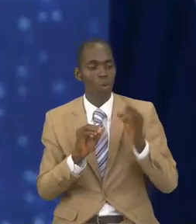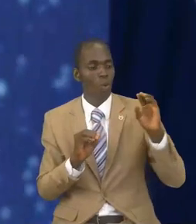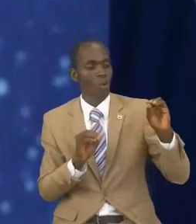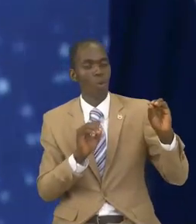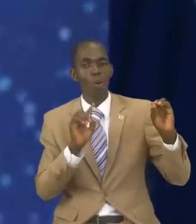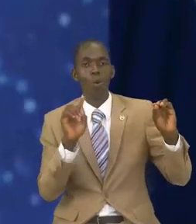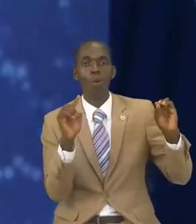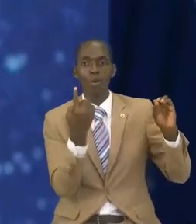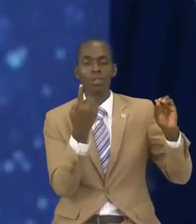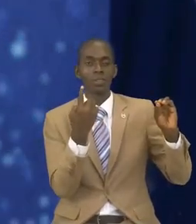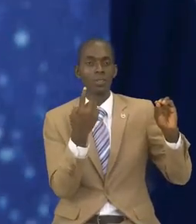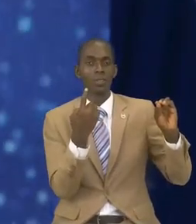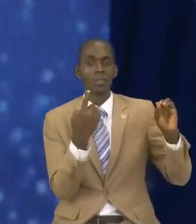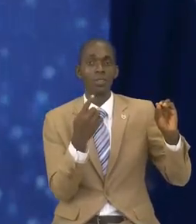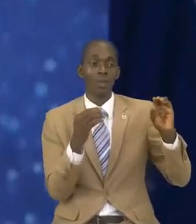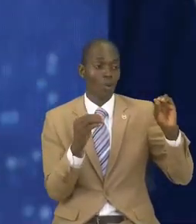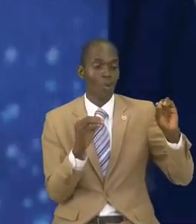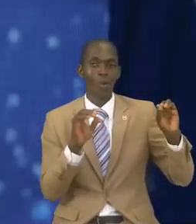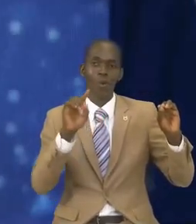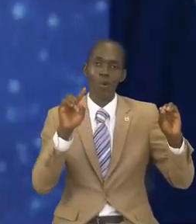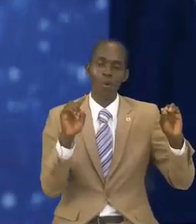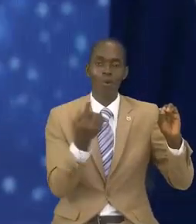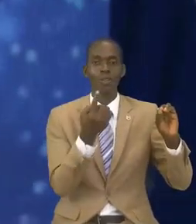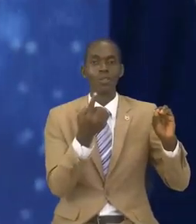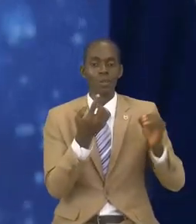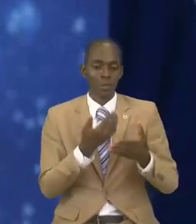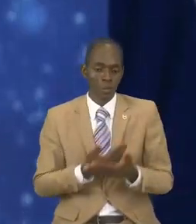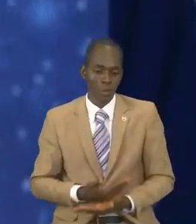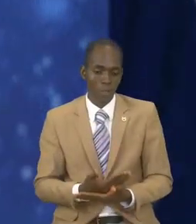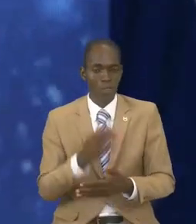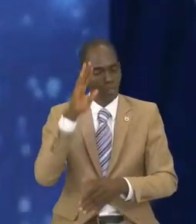unique. Dieu a donné son Fils unique, Fils.